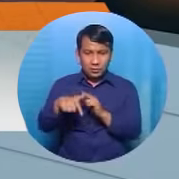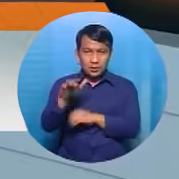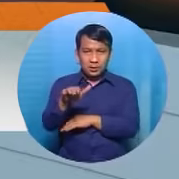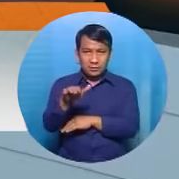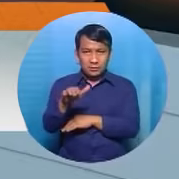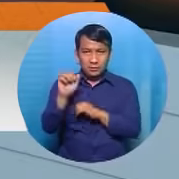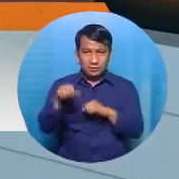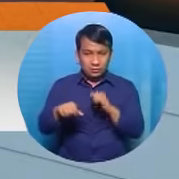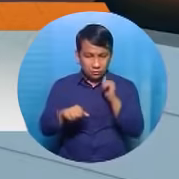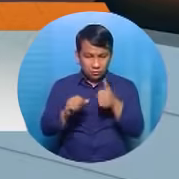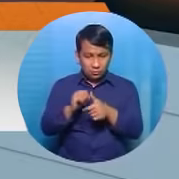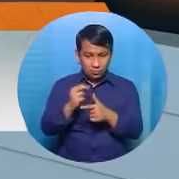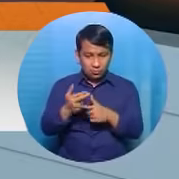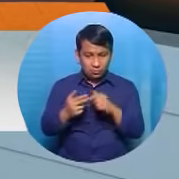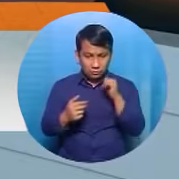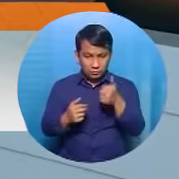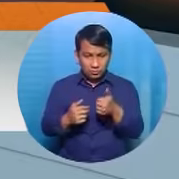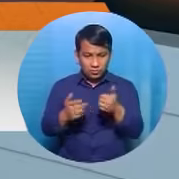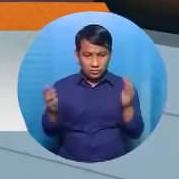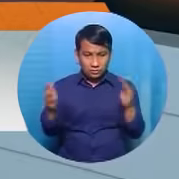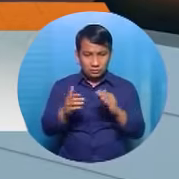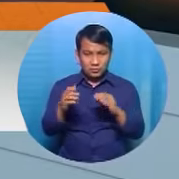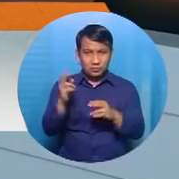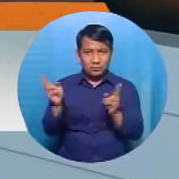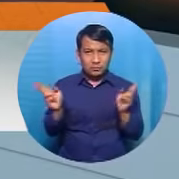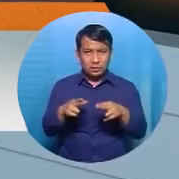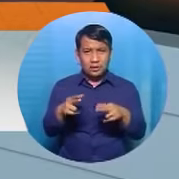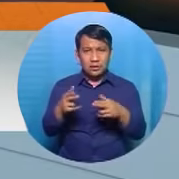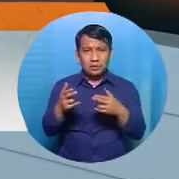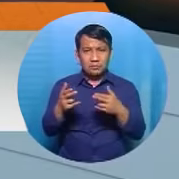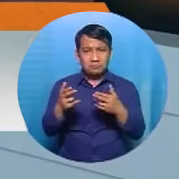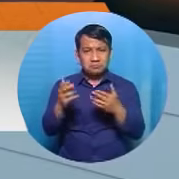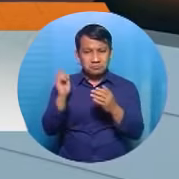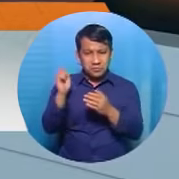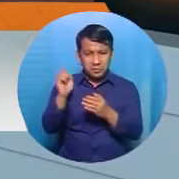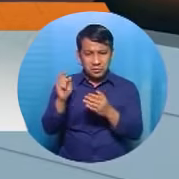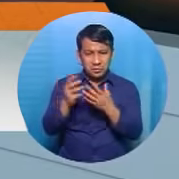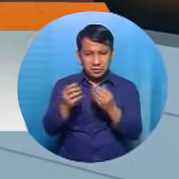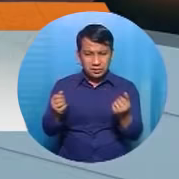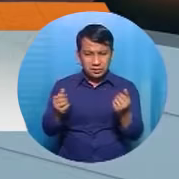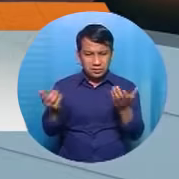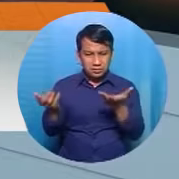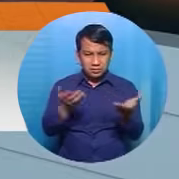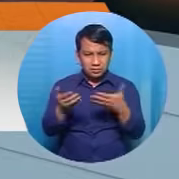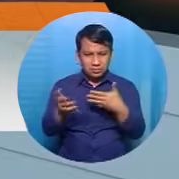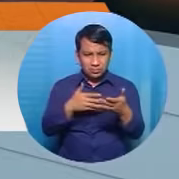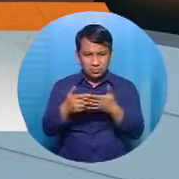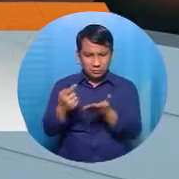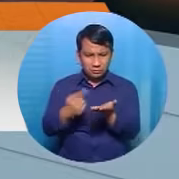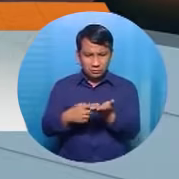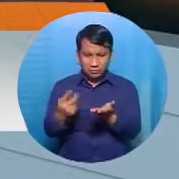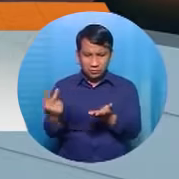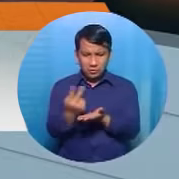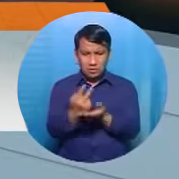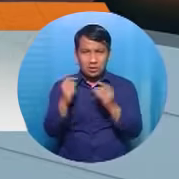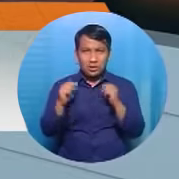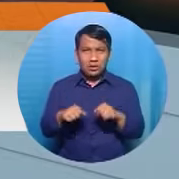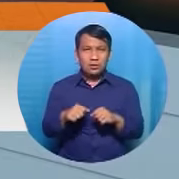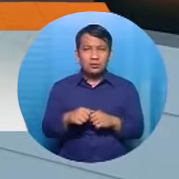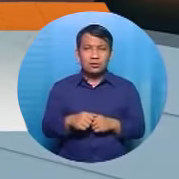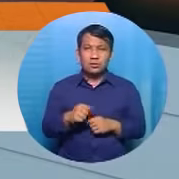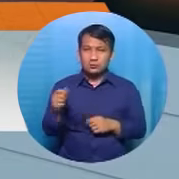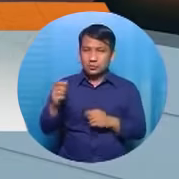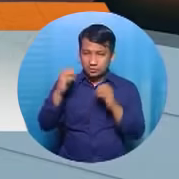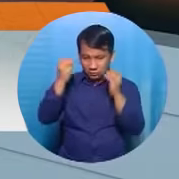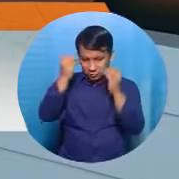hapon or bukas. Opo. The soonest possible. At saka kung ano man yung mapag-usapan nila, sir, ay opo. Yun lang din, sir, yung